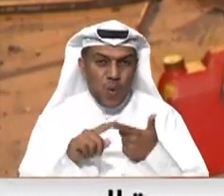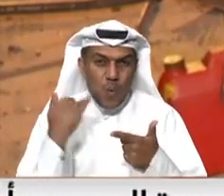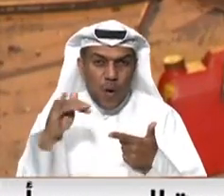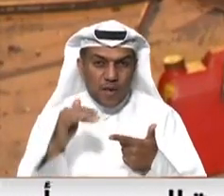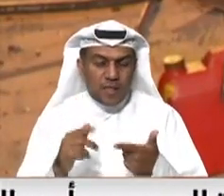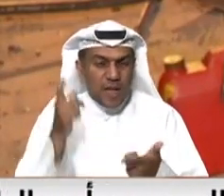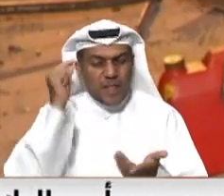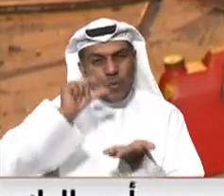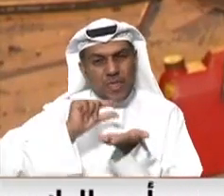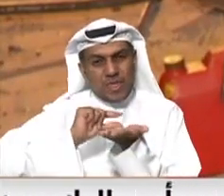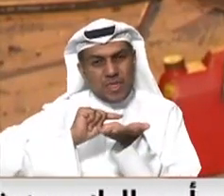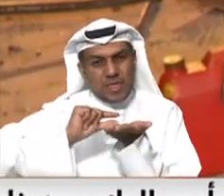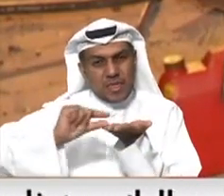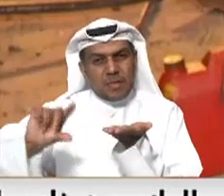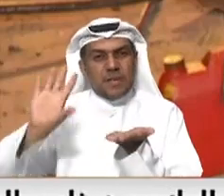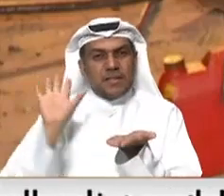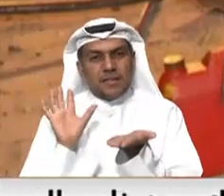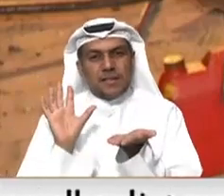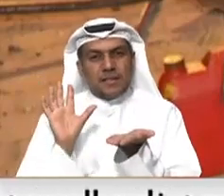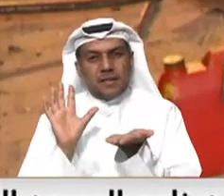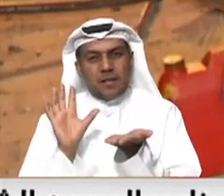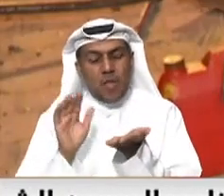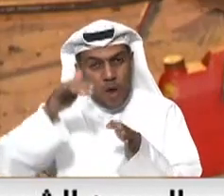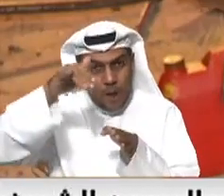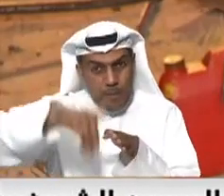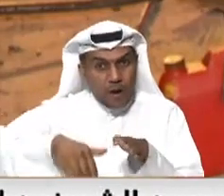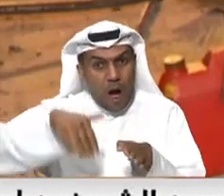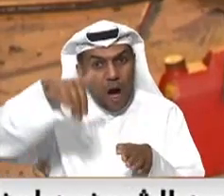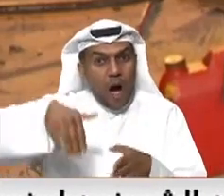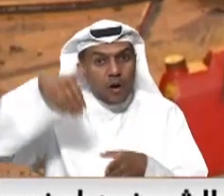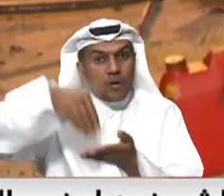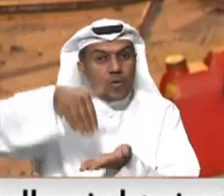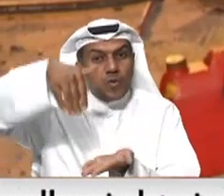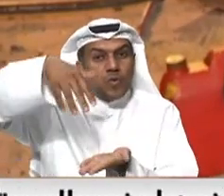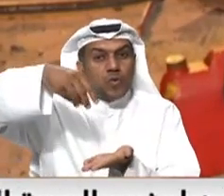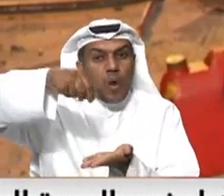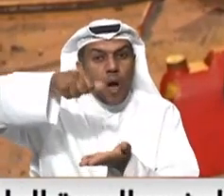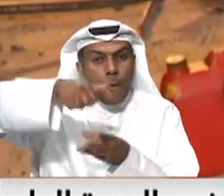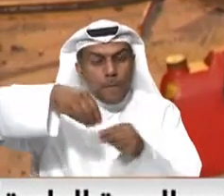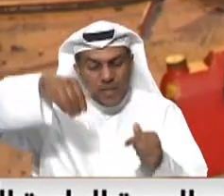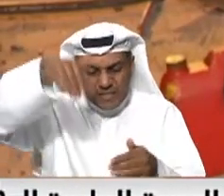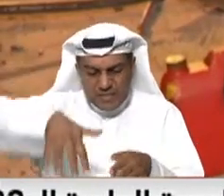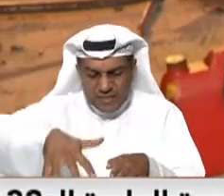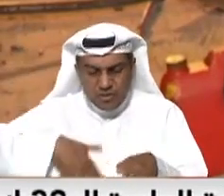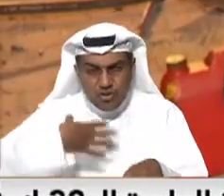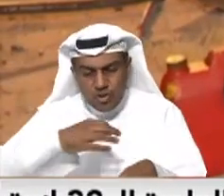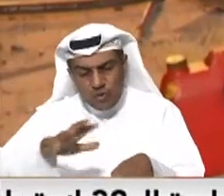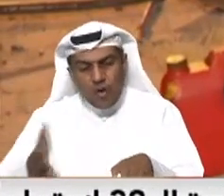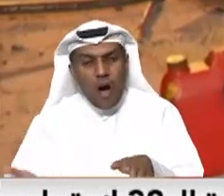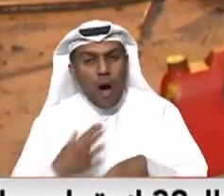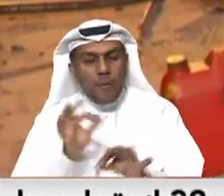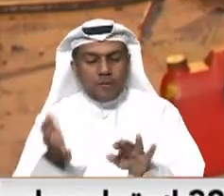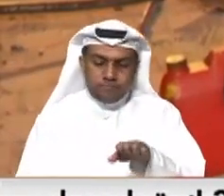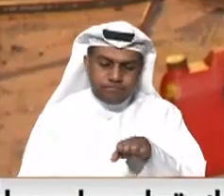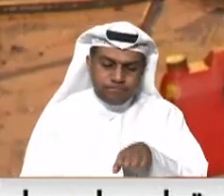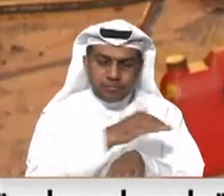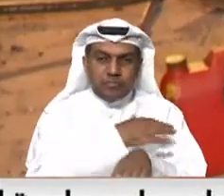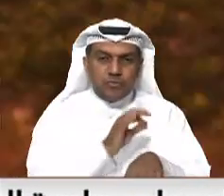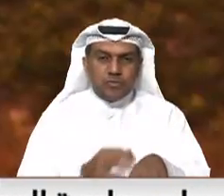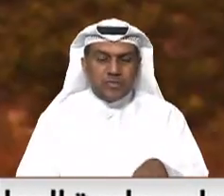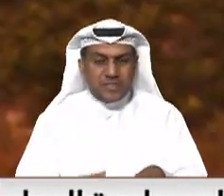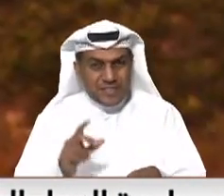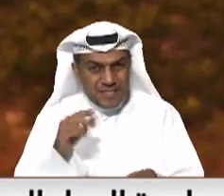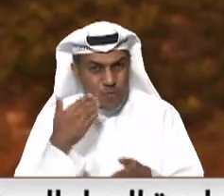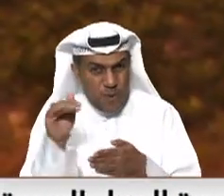متوسطة. نعم. استبدال طبقة الاسفلت بس. ما الكلمة يعني التي توجه لكافة الكوادر يعني الوطنية التي تعمل ليلا